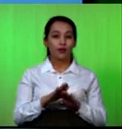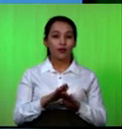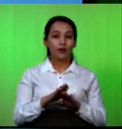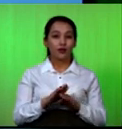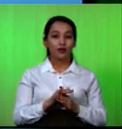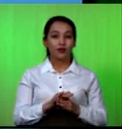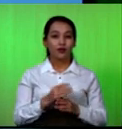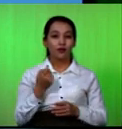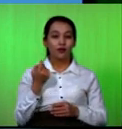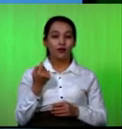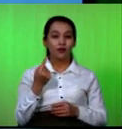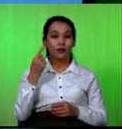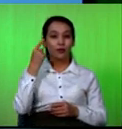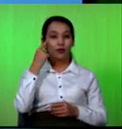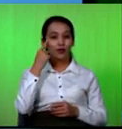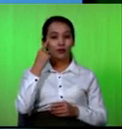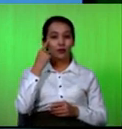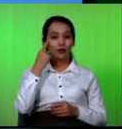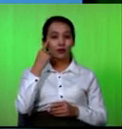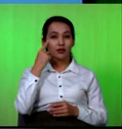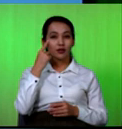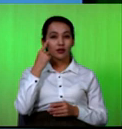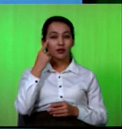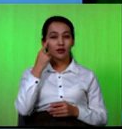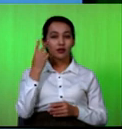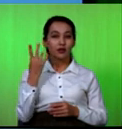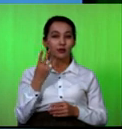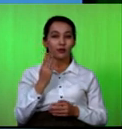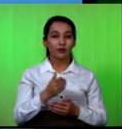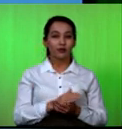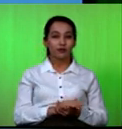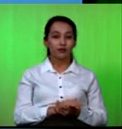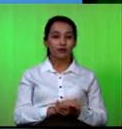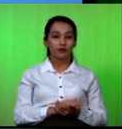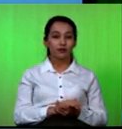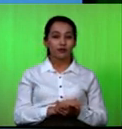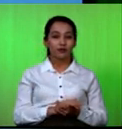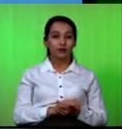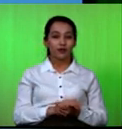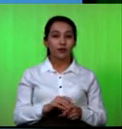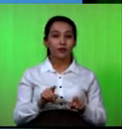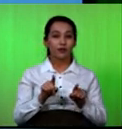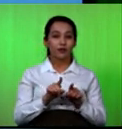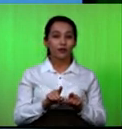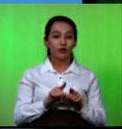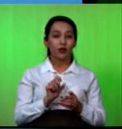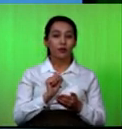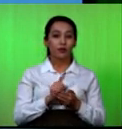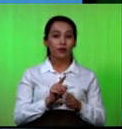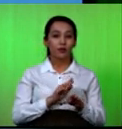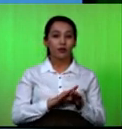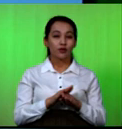biz biroz o'ylashimiz, fikrlashimizga to'g'ri keladi. Hech qachon bunday boshqotirmalarni